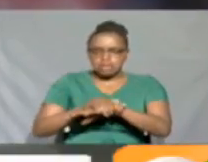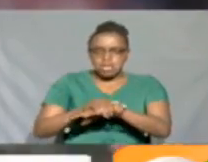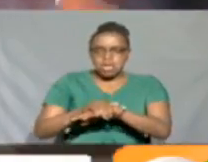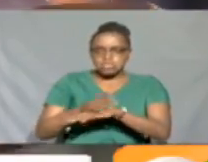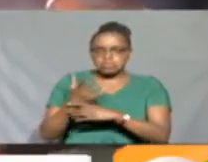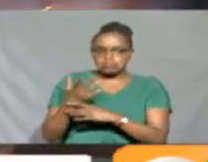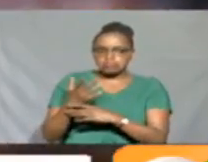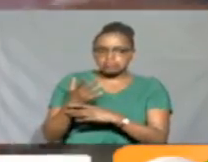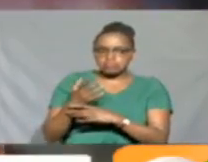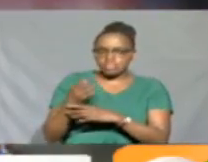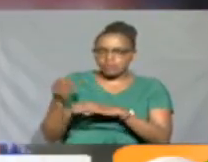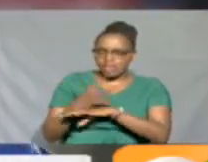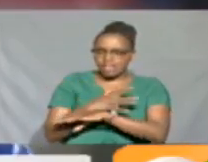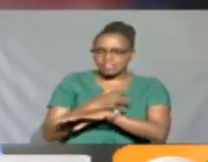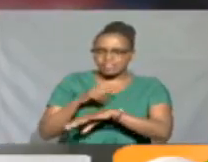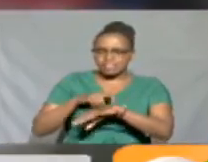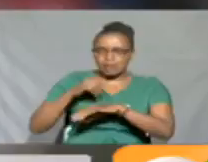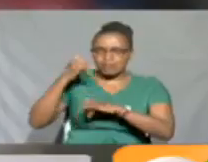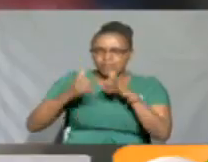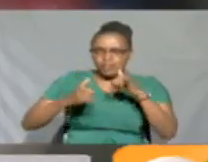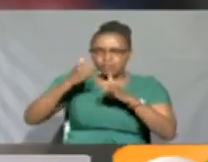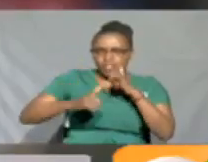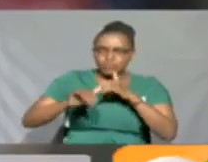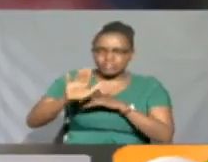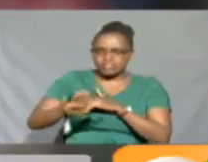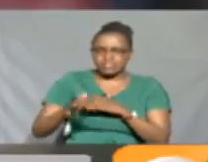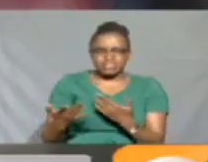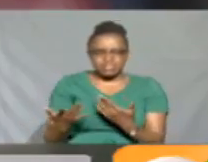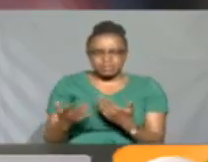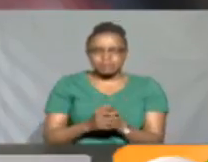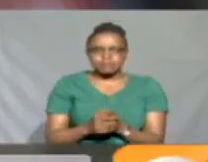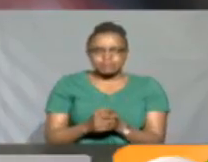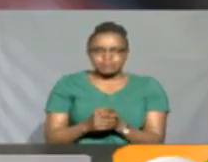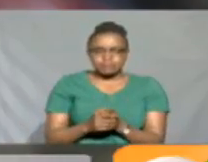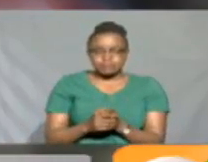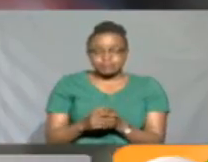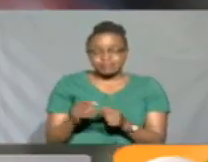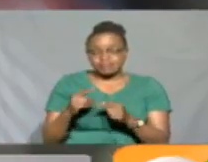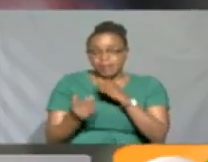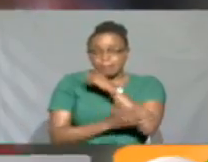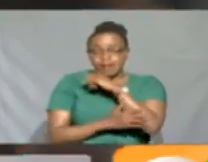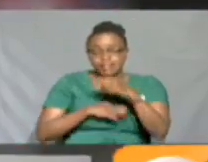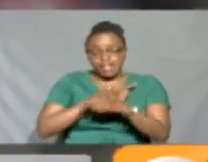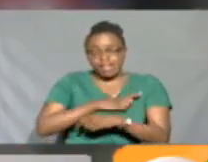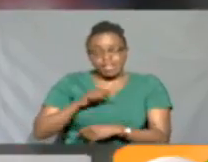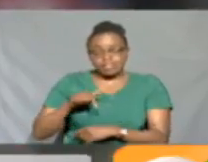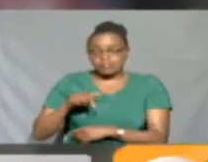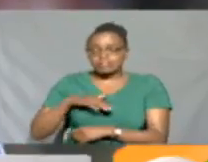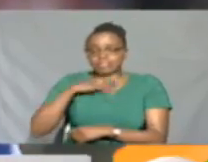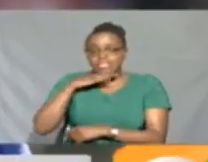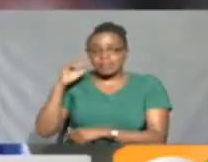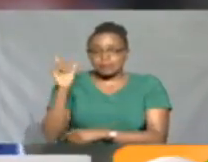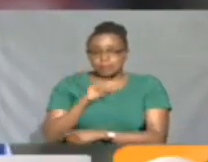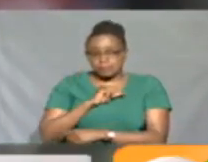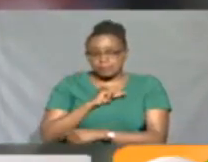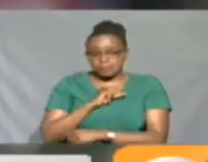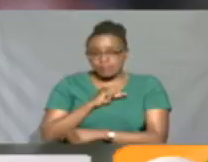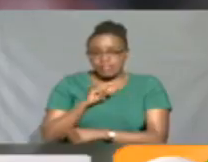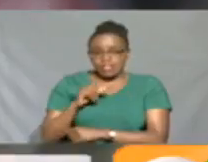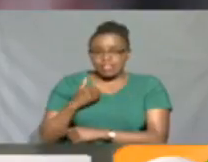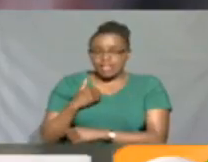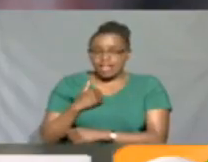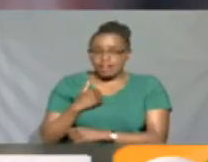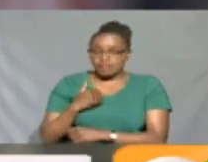wakati sasa imeshafika stages za mwisho mwisho. Kwa bahati mbaya tulimpoteza, na akaacha nyuma